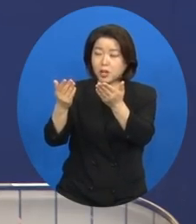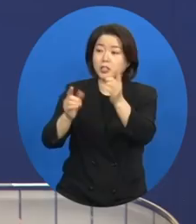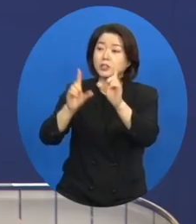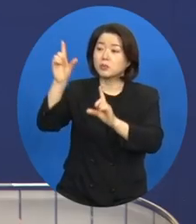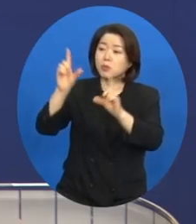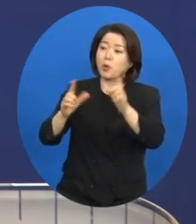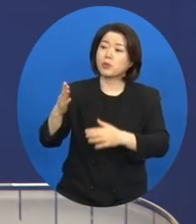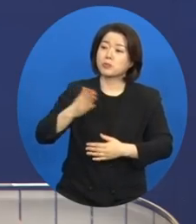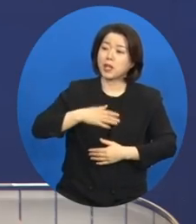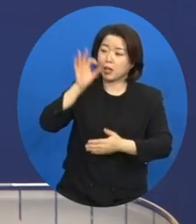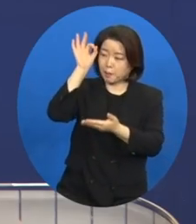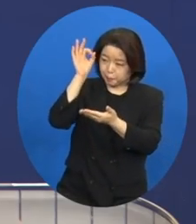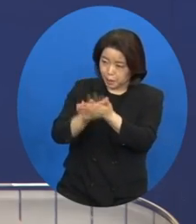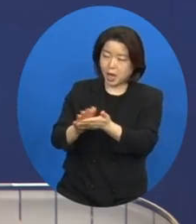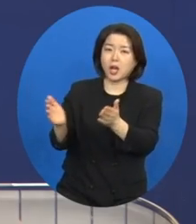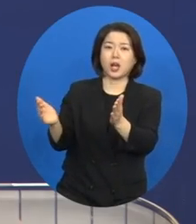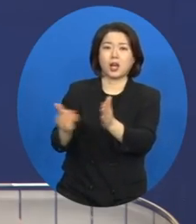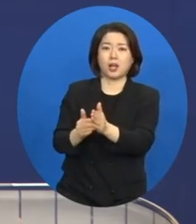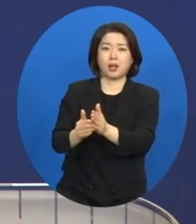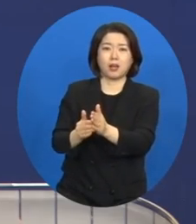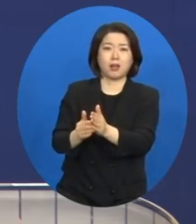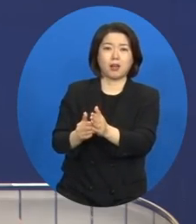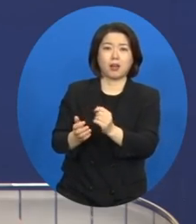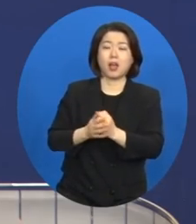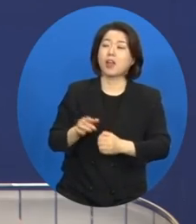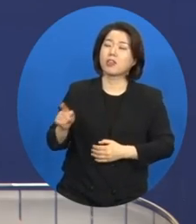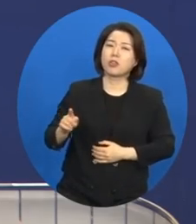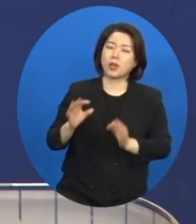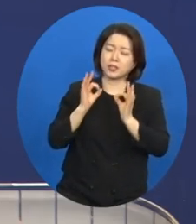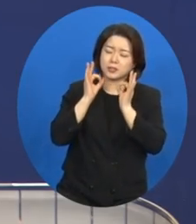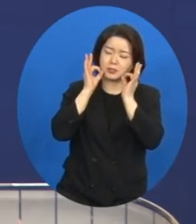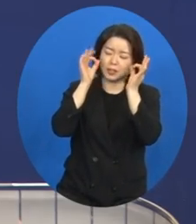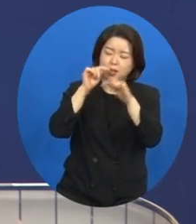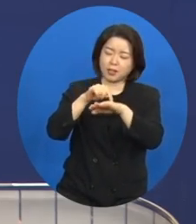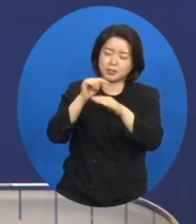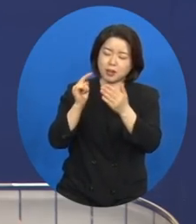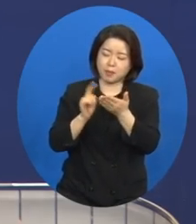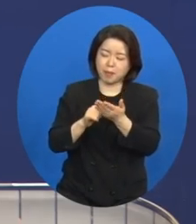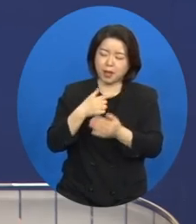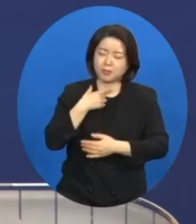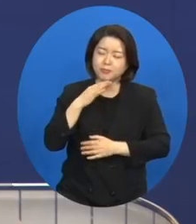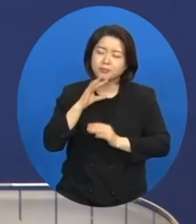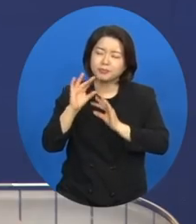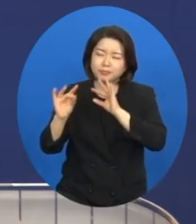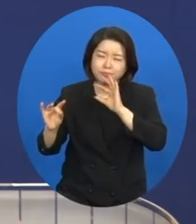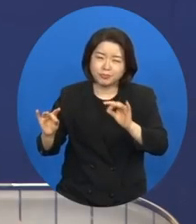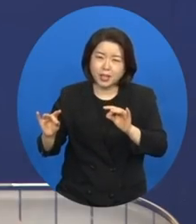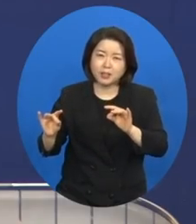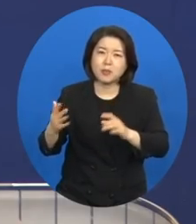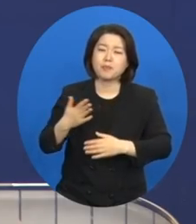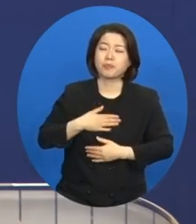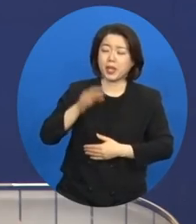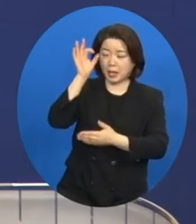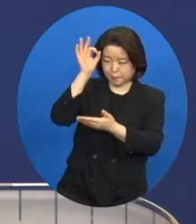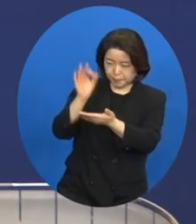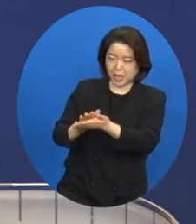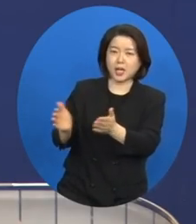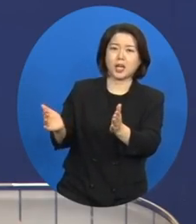내가 보았노라. 너의 그 간절한 마음, 갈망을 내가 보았노라.